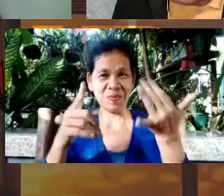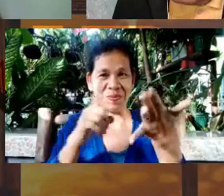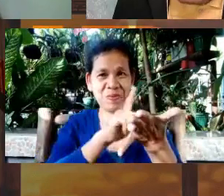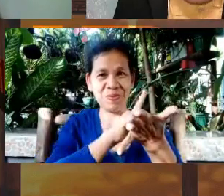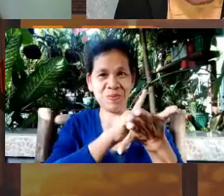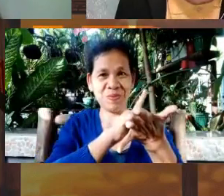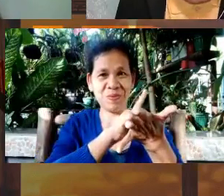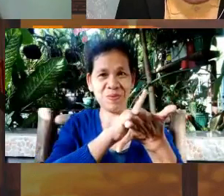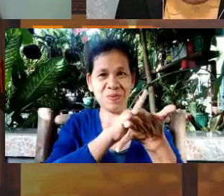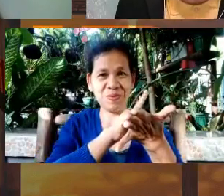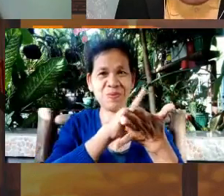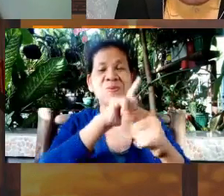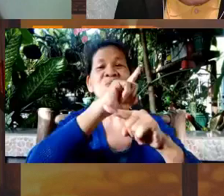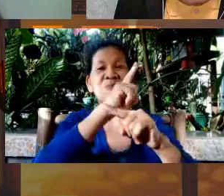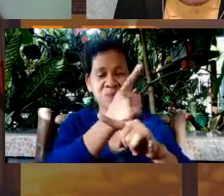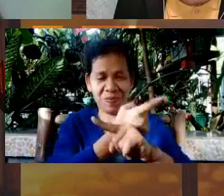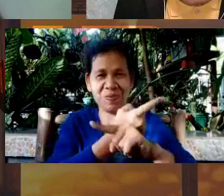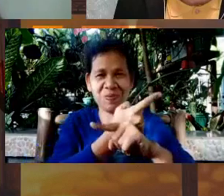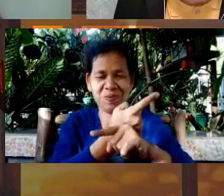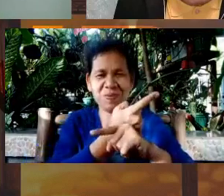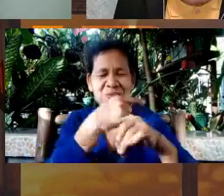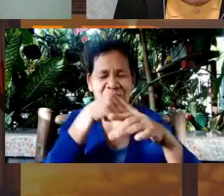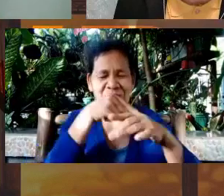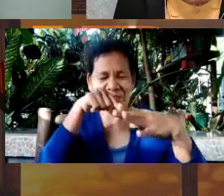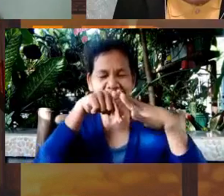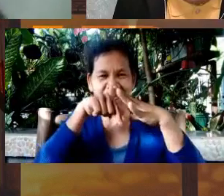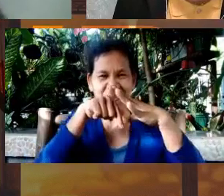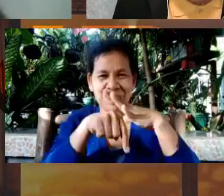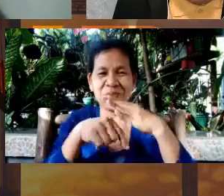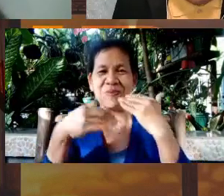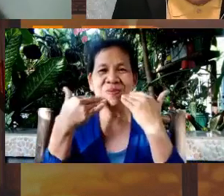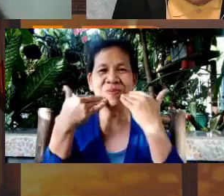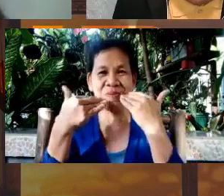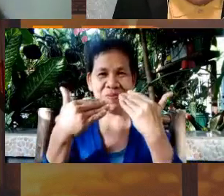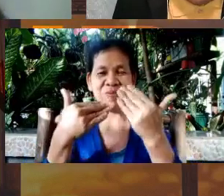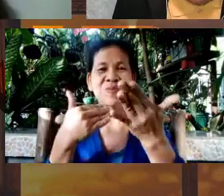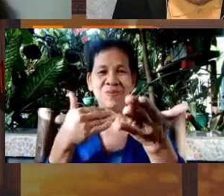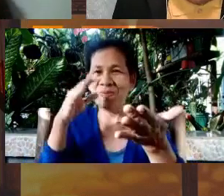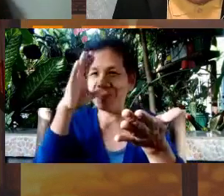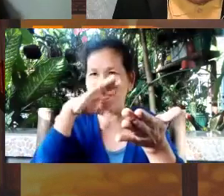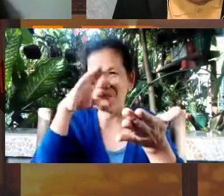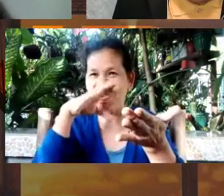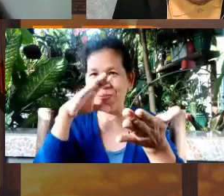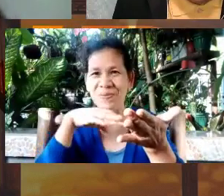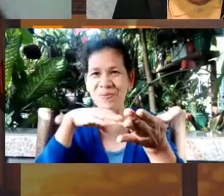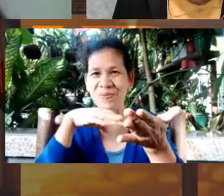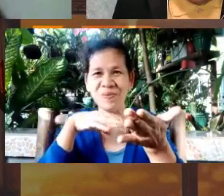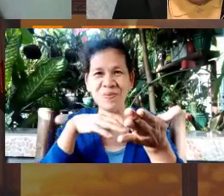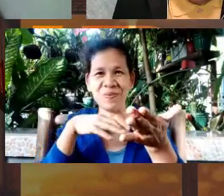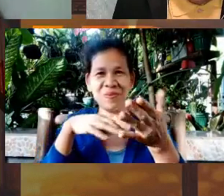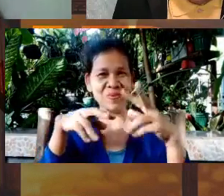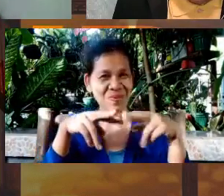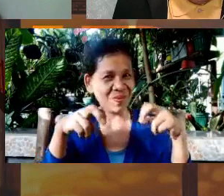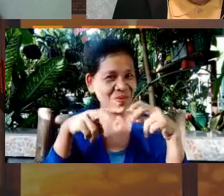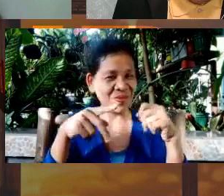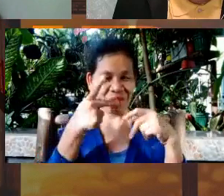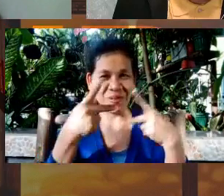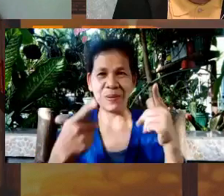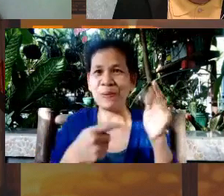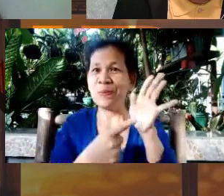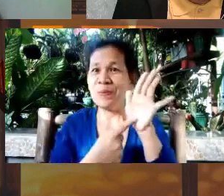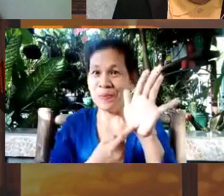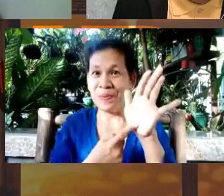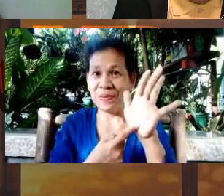medyo po may kalaliman. Salamat, siya naman po yung nag-research. Nakita ko at yung presentation niya.